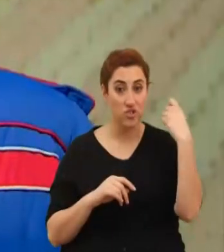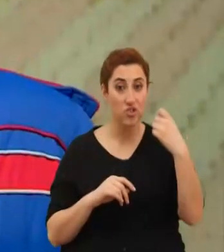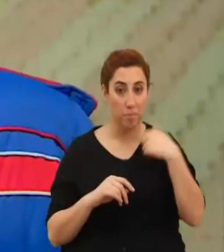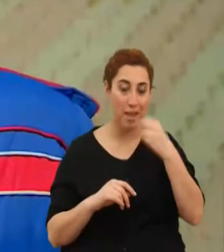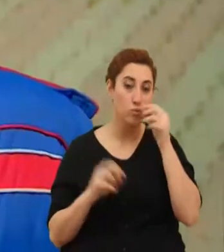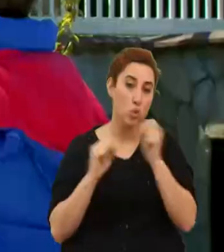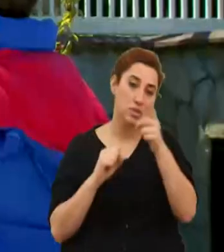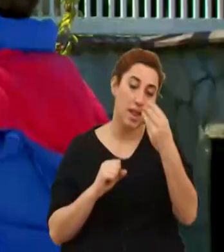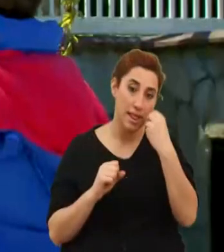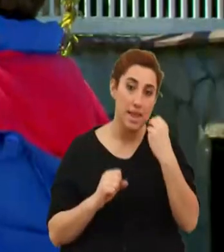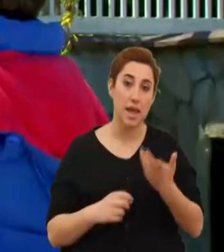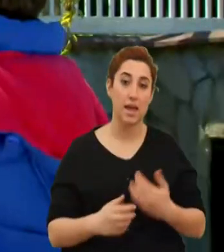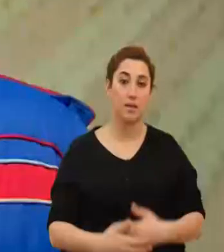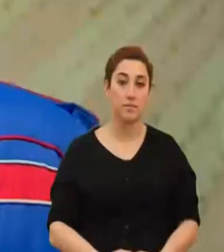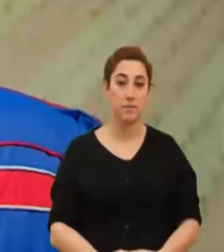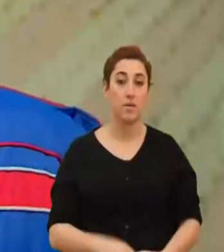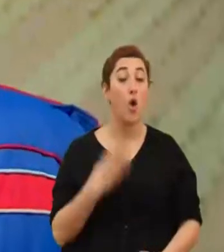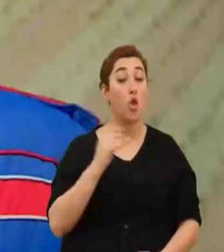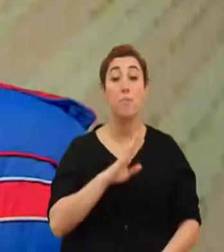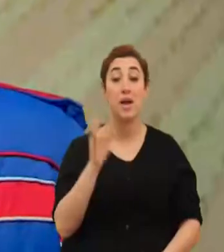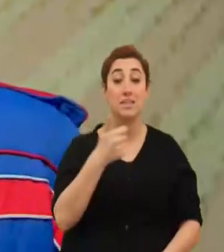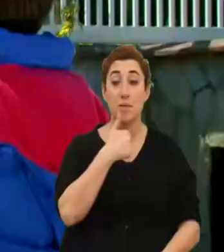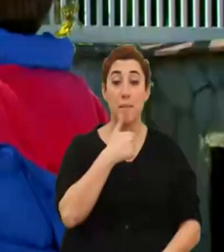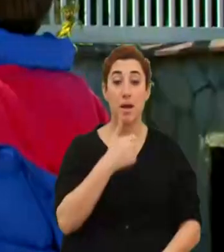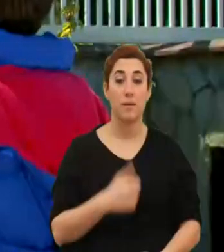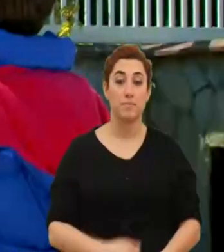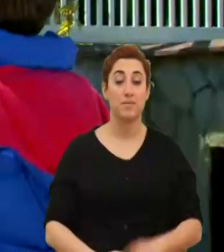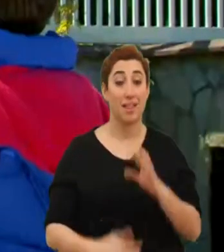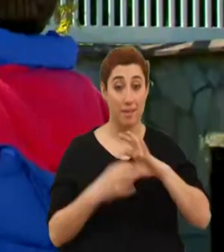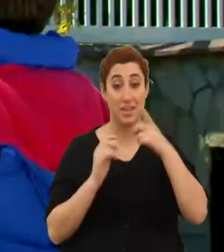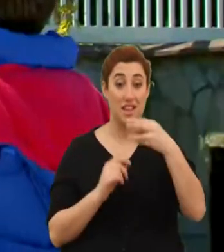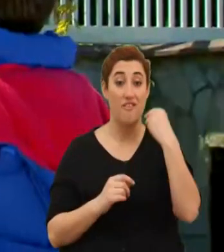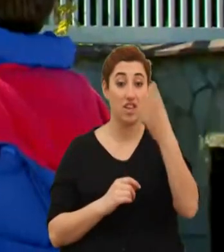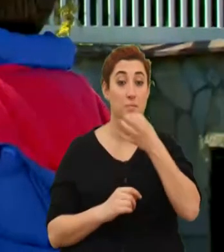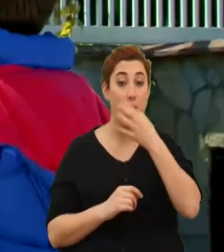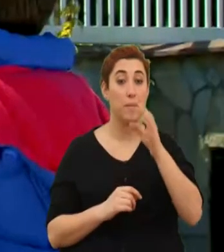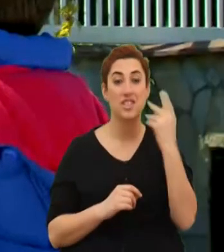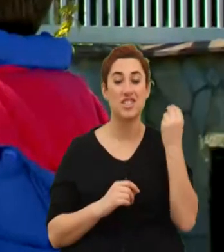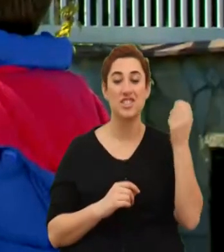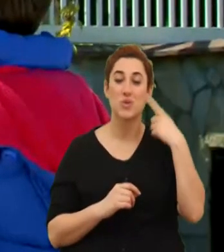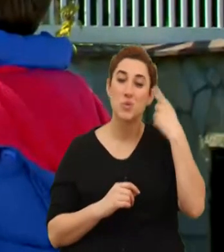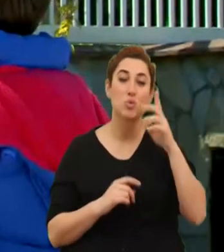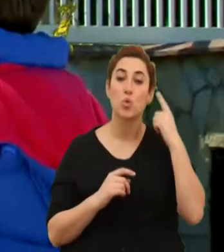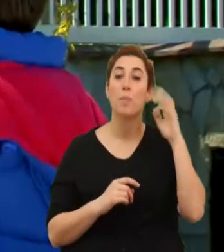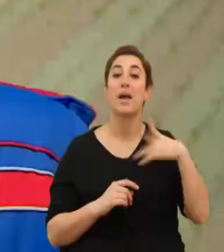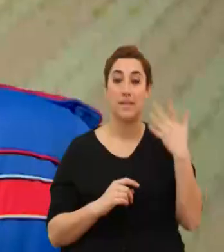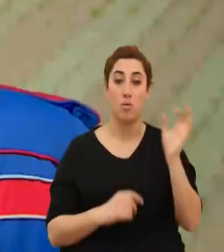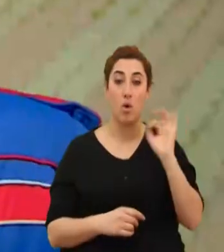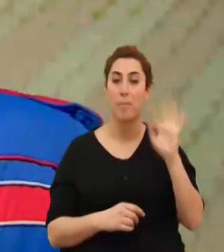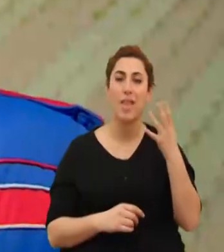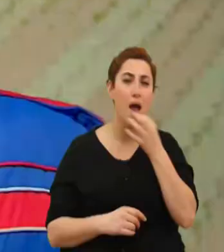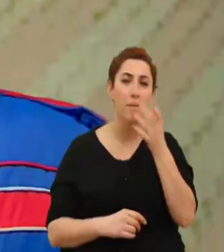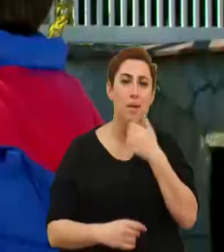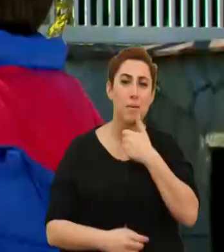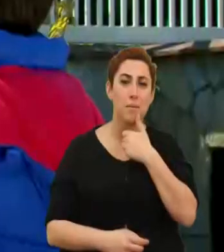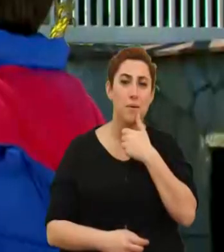tarafını ben yiyeyim, soğuk tarafını sen ye ciğer. Olmaz baba. Demek sana vereceğim haberle pek ilgilenmiyorsun, duymak istemiyorsun öyle mi? Ne